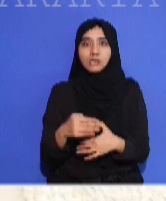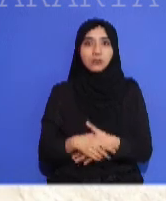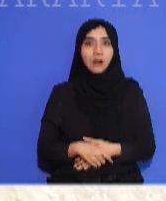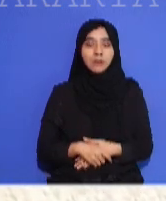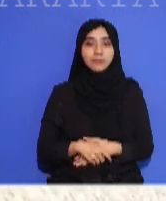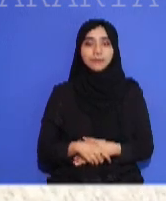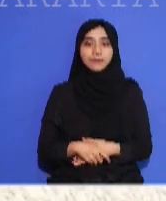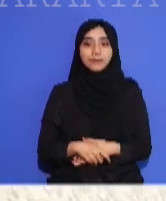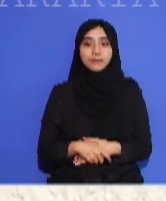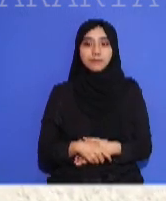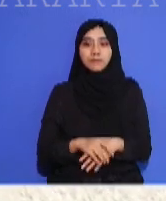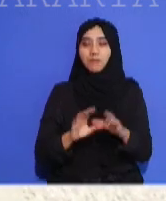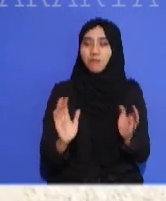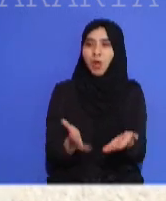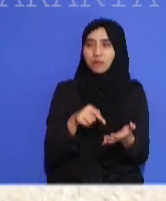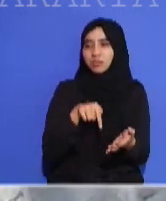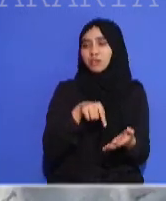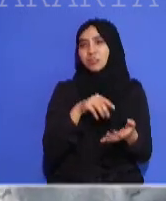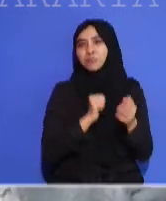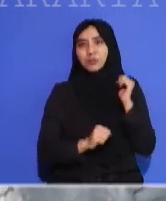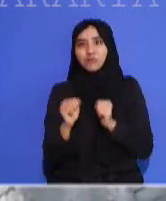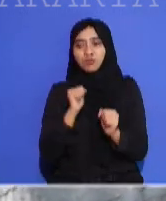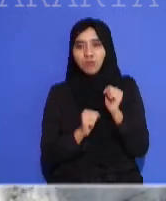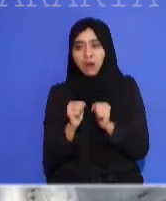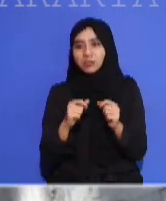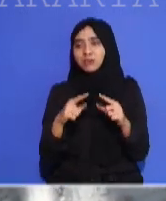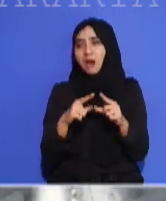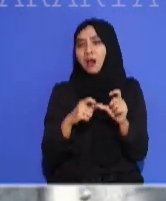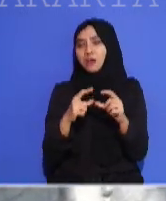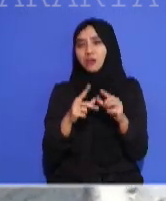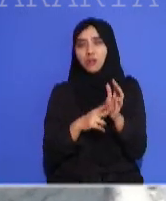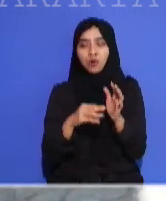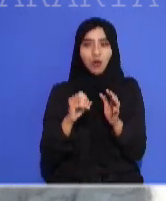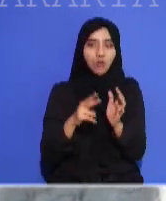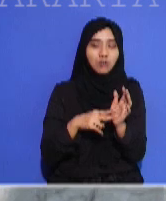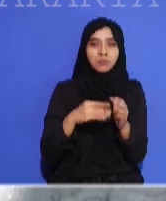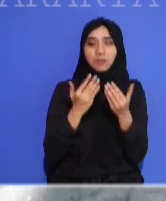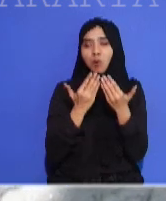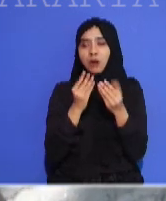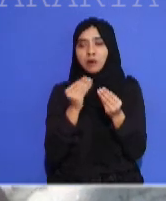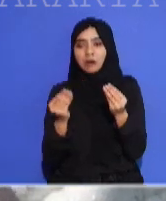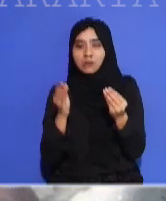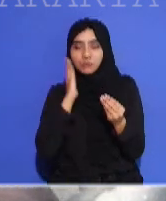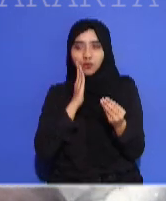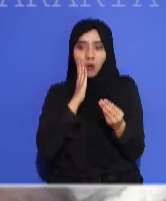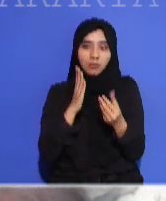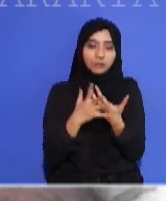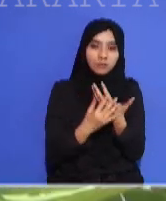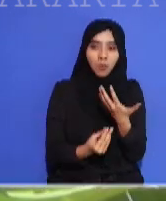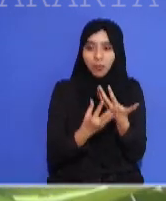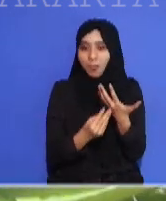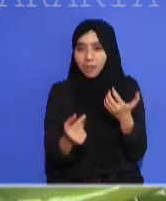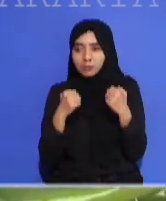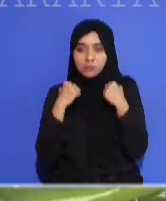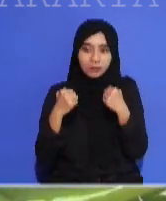bilih kanthi dipun bangun monumen perjuangan Sanon menika, para generasi penerusing bangsa saged nuladani perjuanganipun lan ing jaman